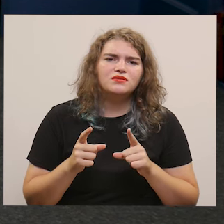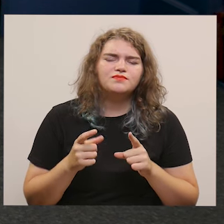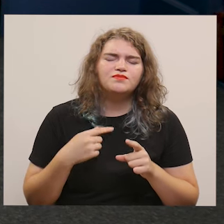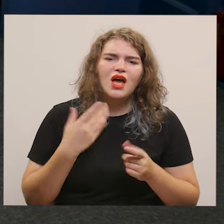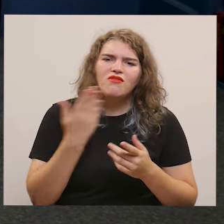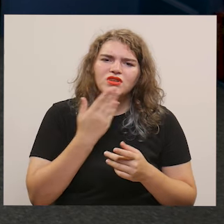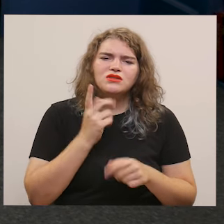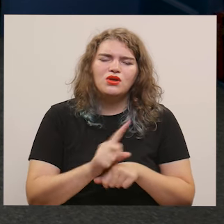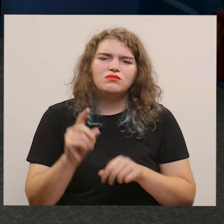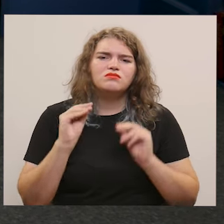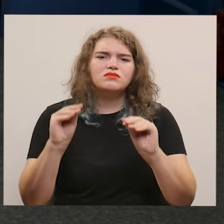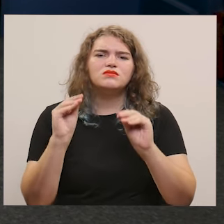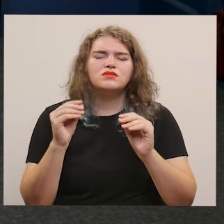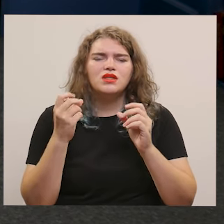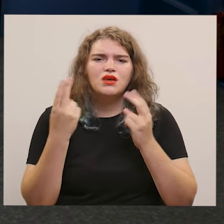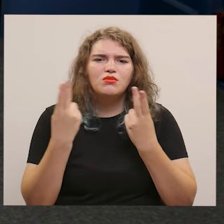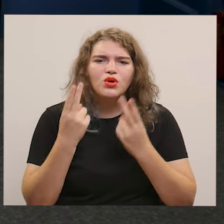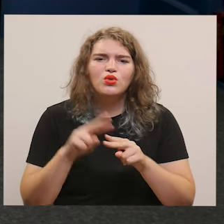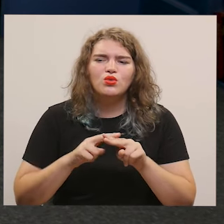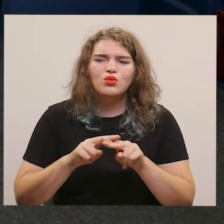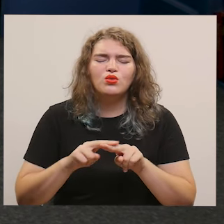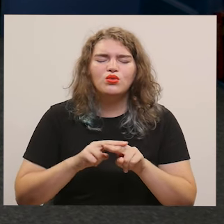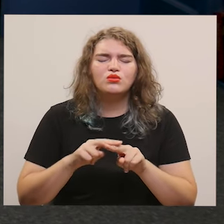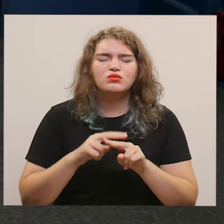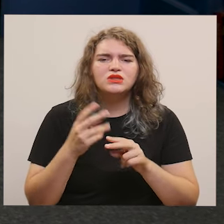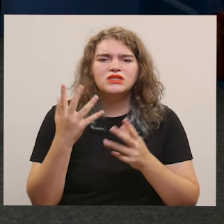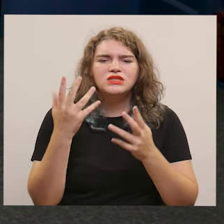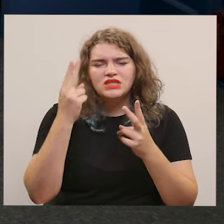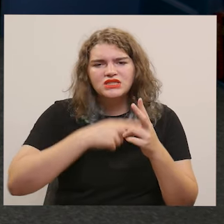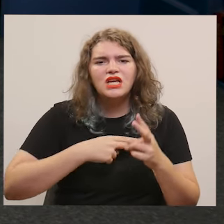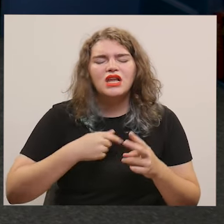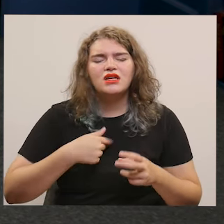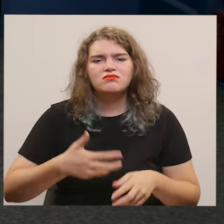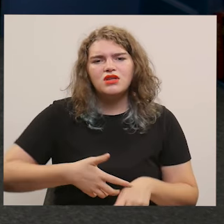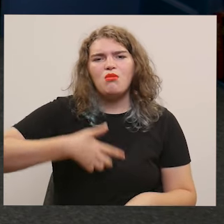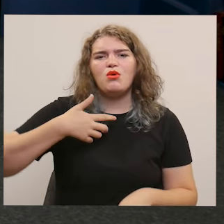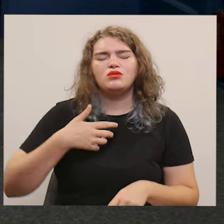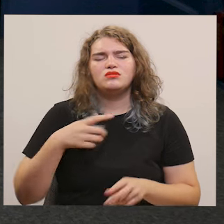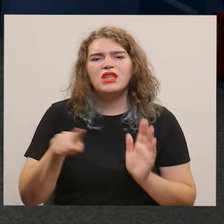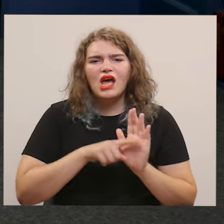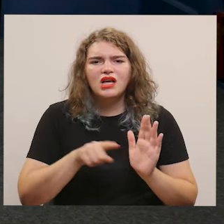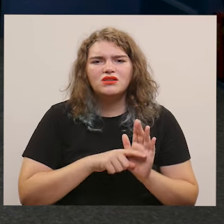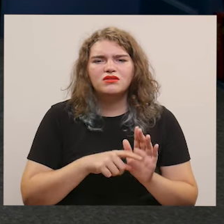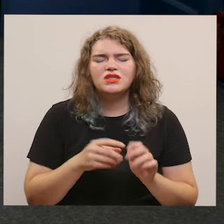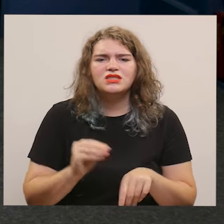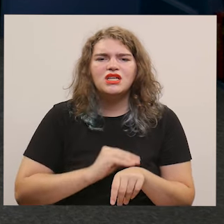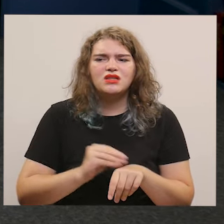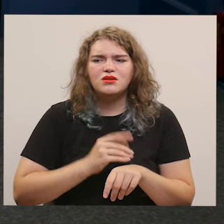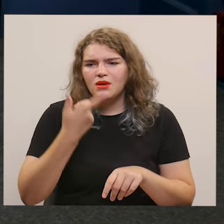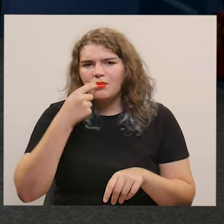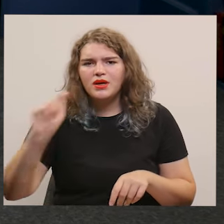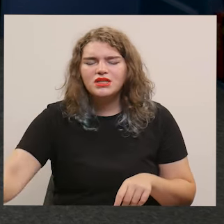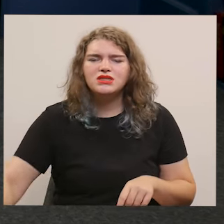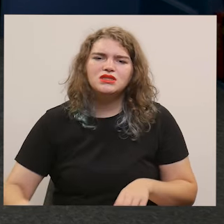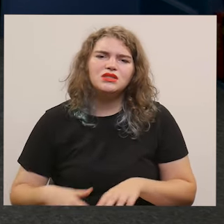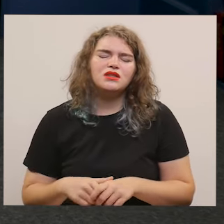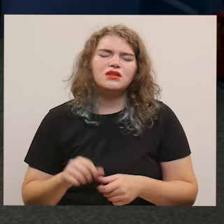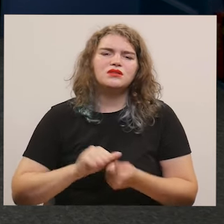lecție importantă, cum să gestionezi emoțiile negative, sentimentul de abandonare, de